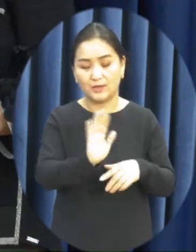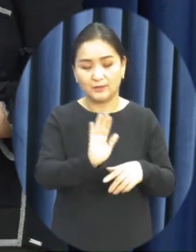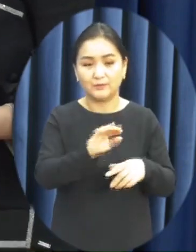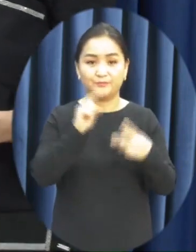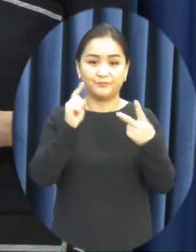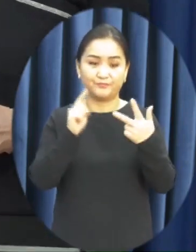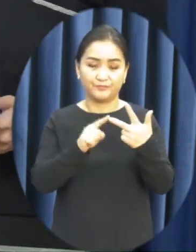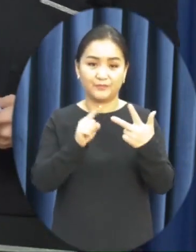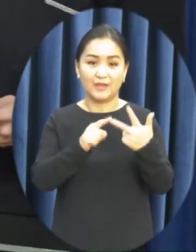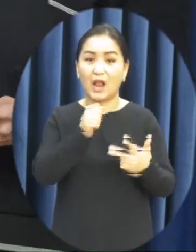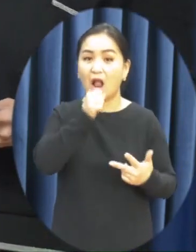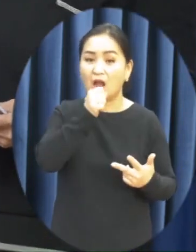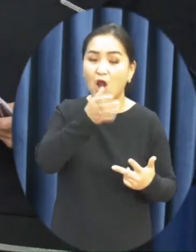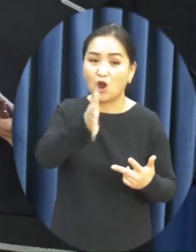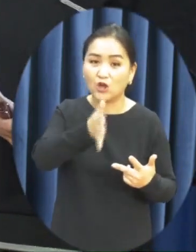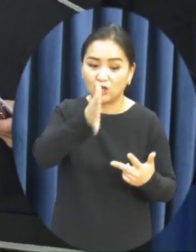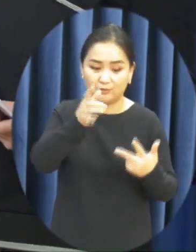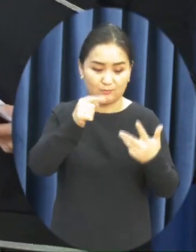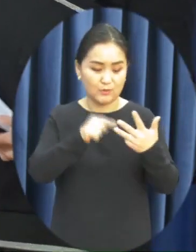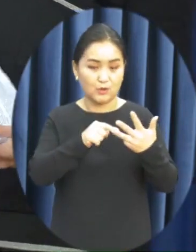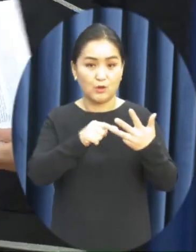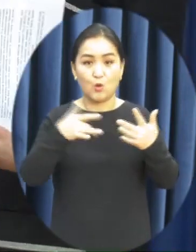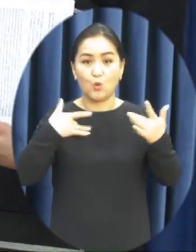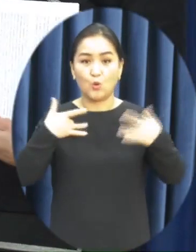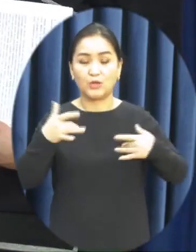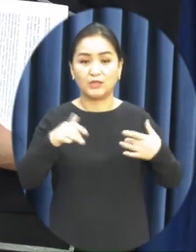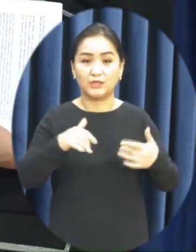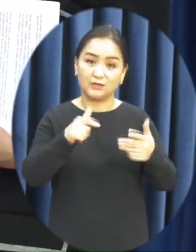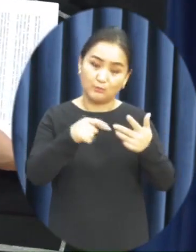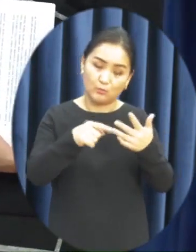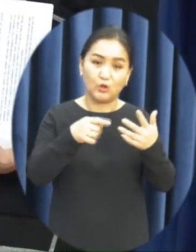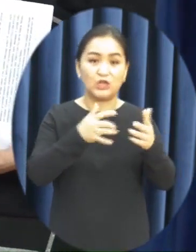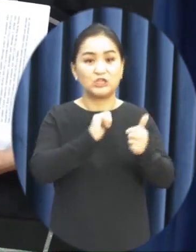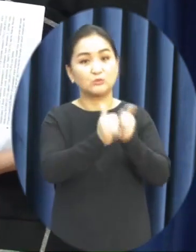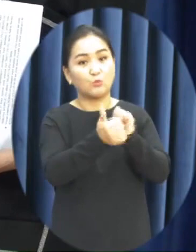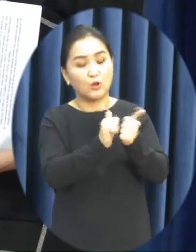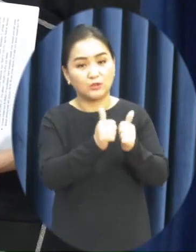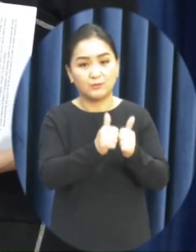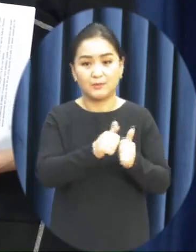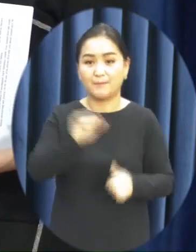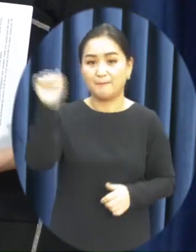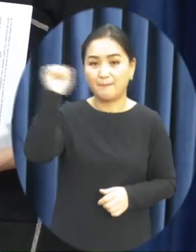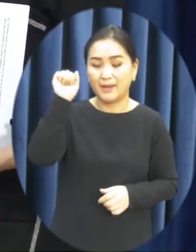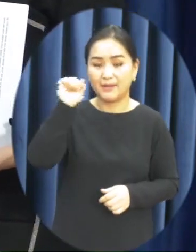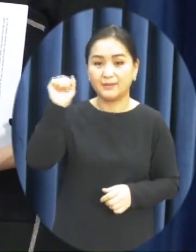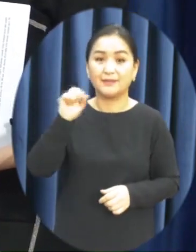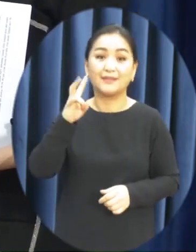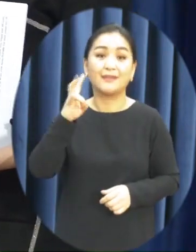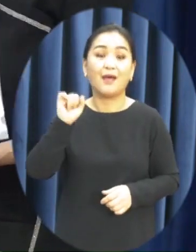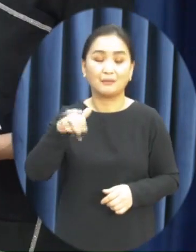གཉང ངེས པའི པའི